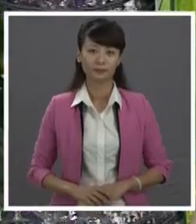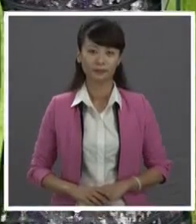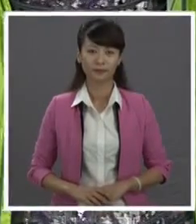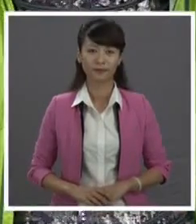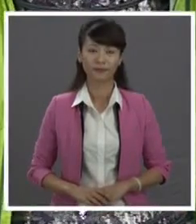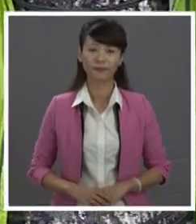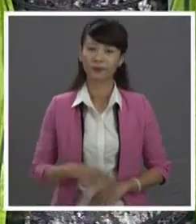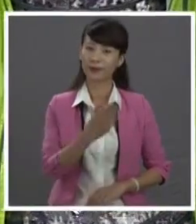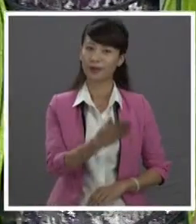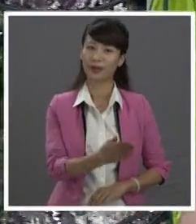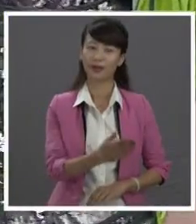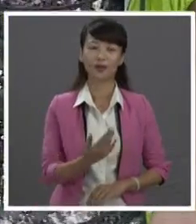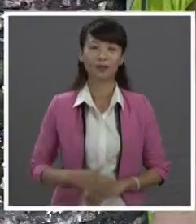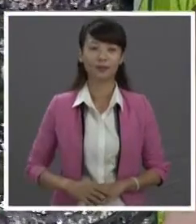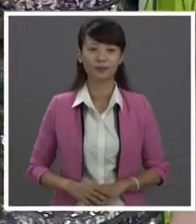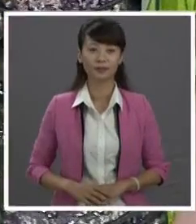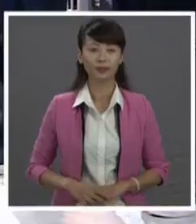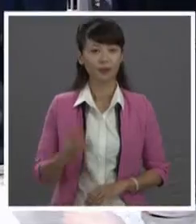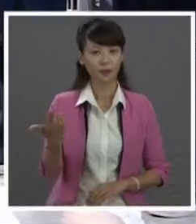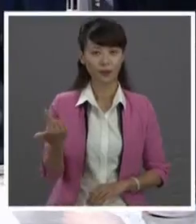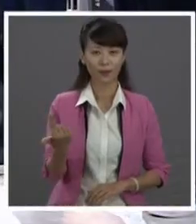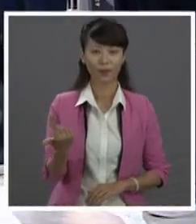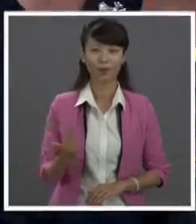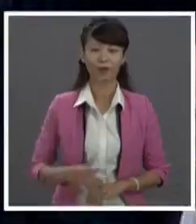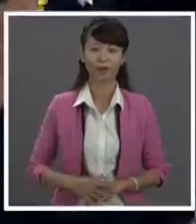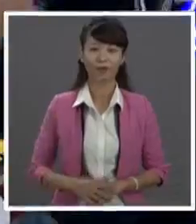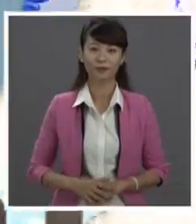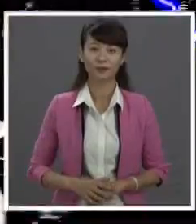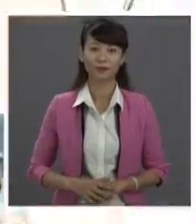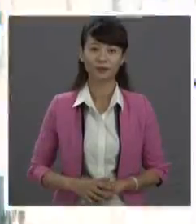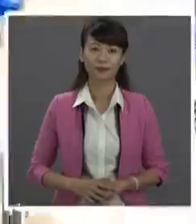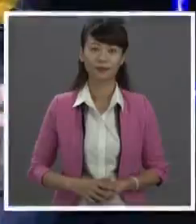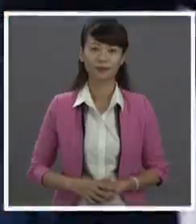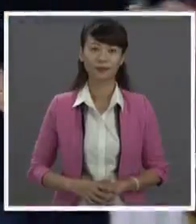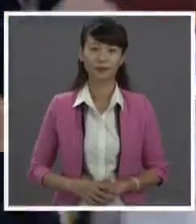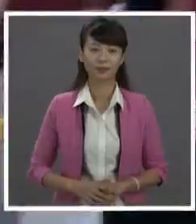我有是， 有 孩子了。